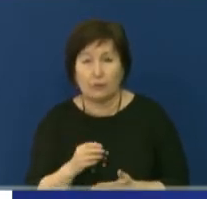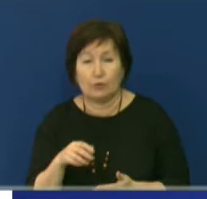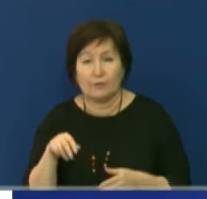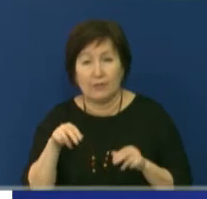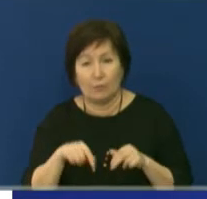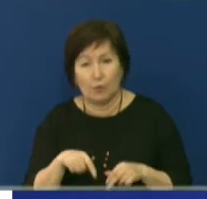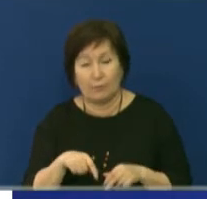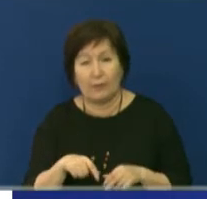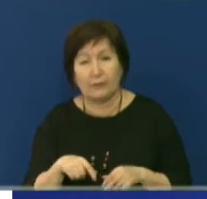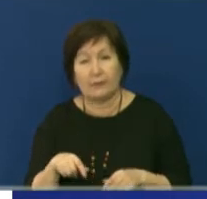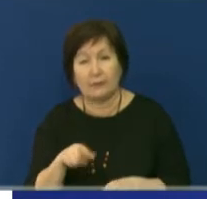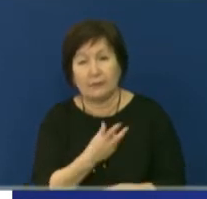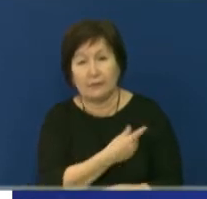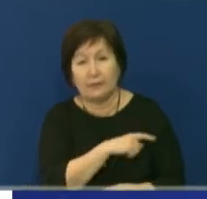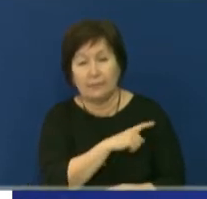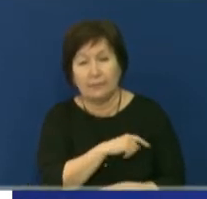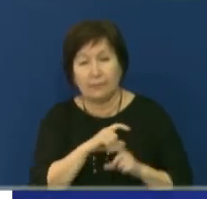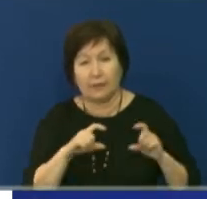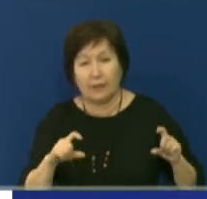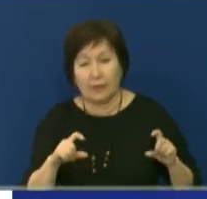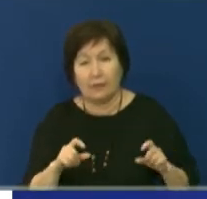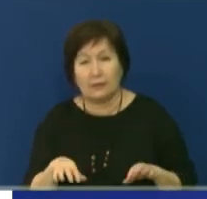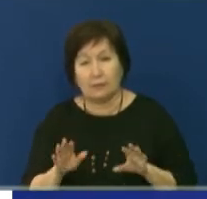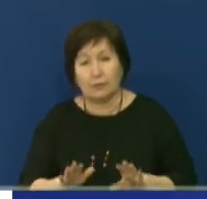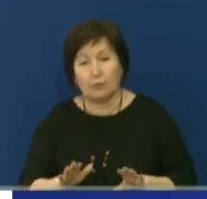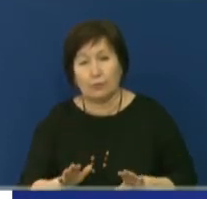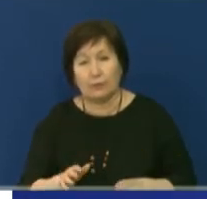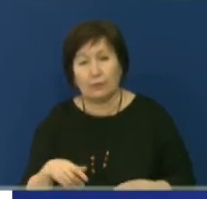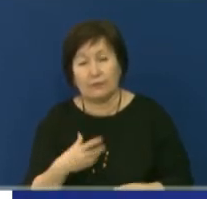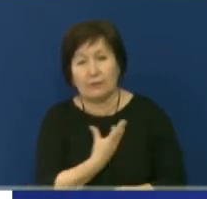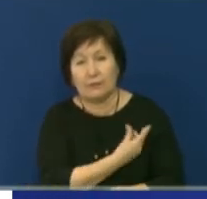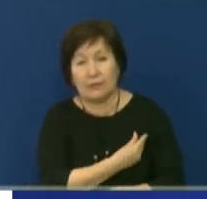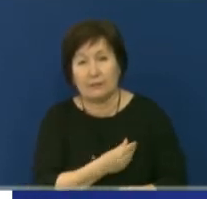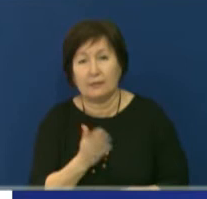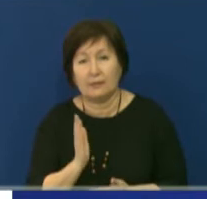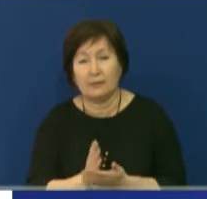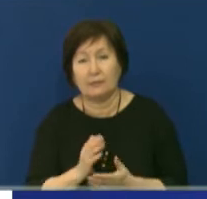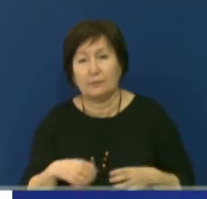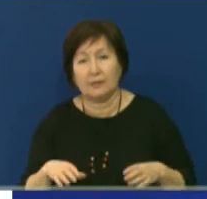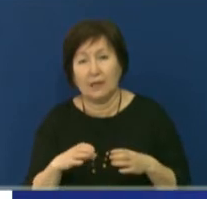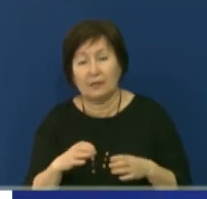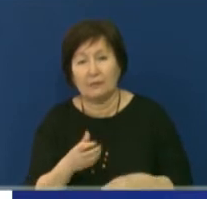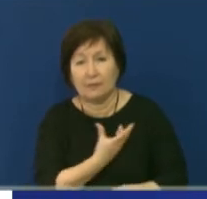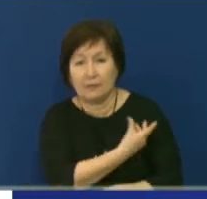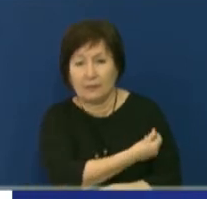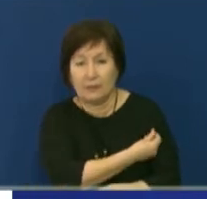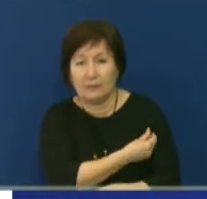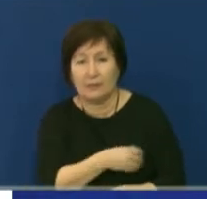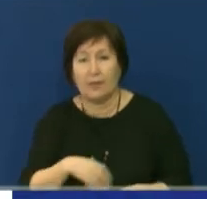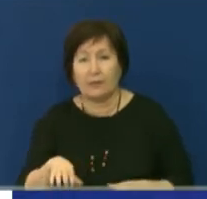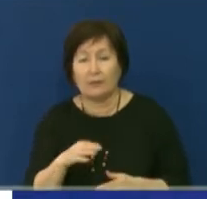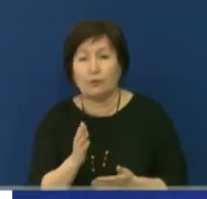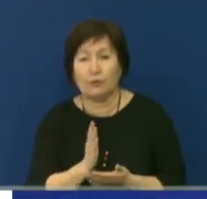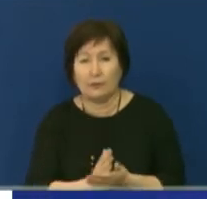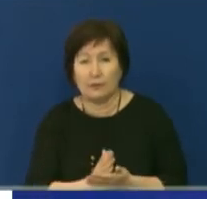медицинский пункт вакцинации, там также есть бригада из ВОП-врача,